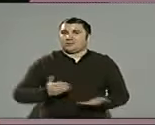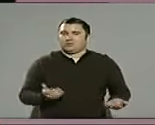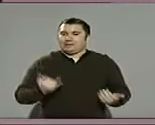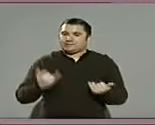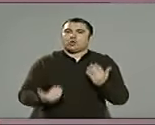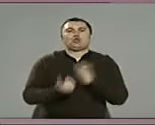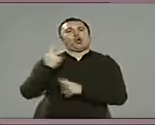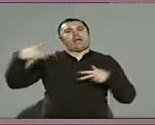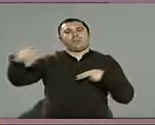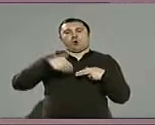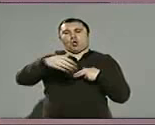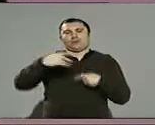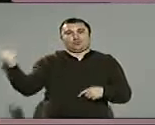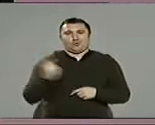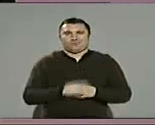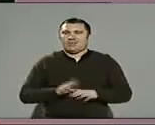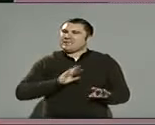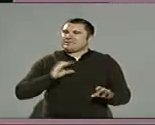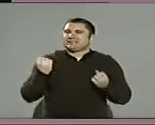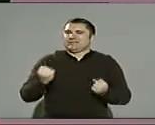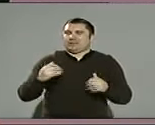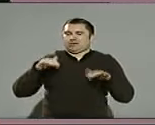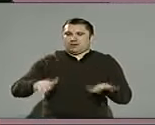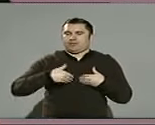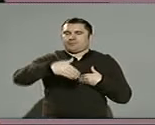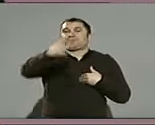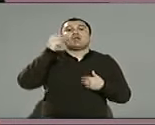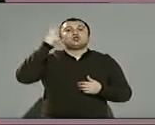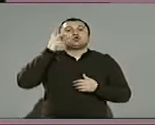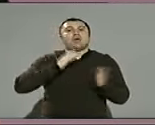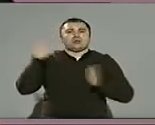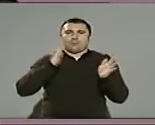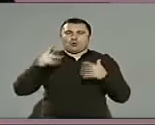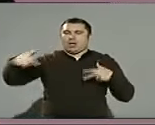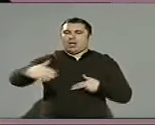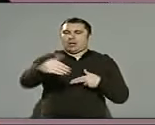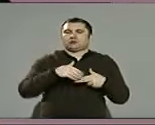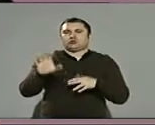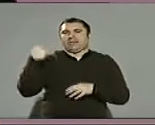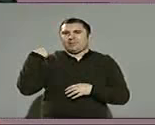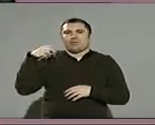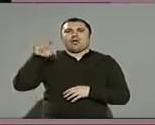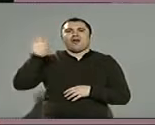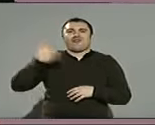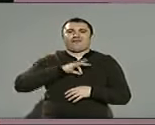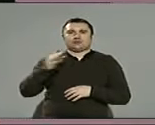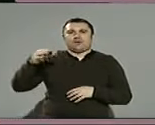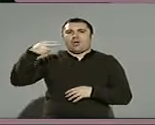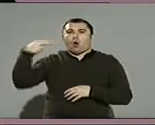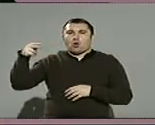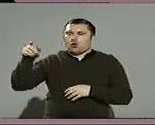Epoche. Und das wird, da bin ich sicher, eine sozialdemokratische sein. François Hollande, die beginnt im